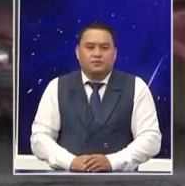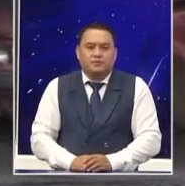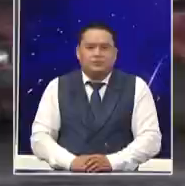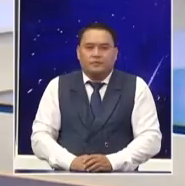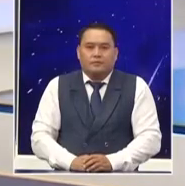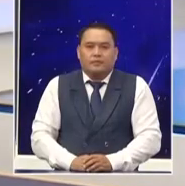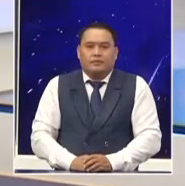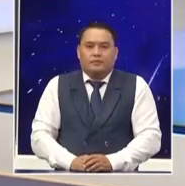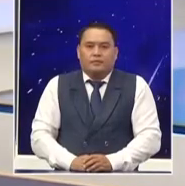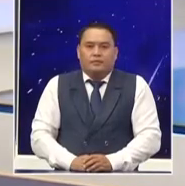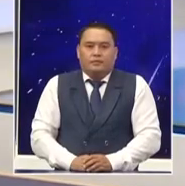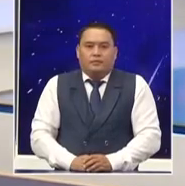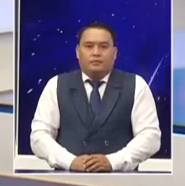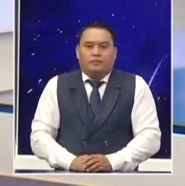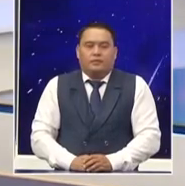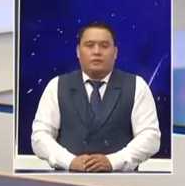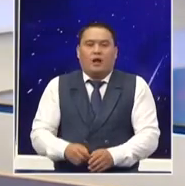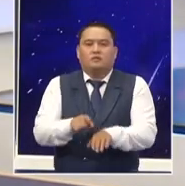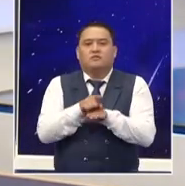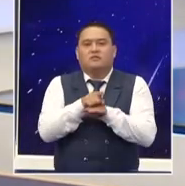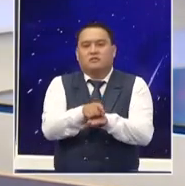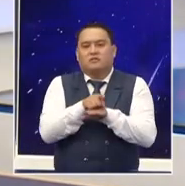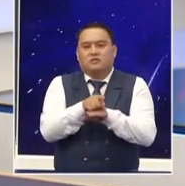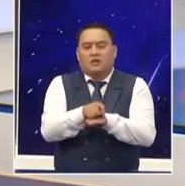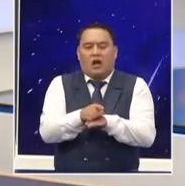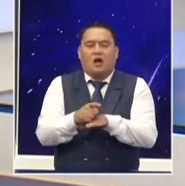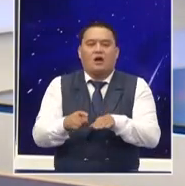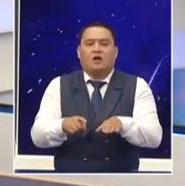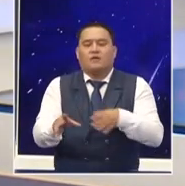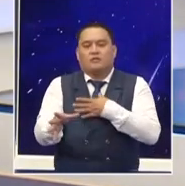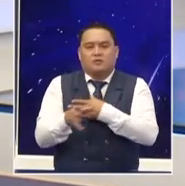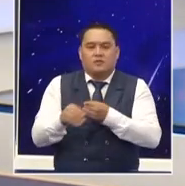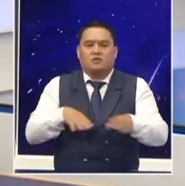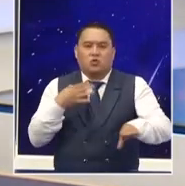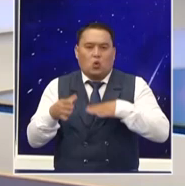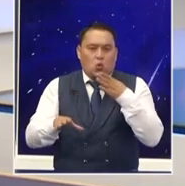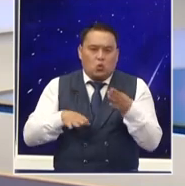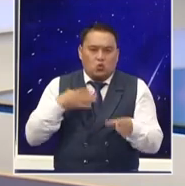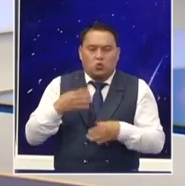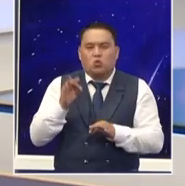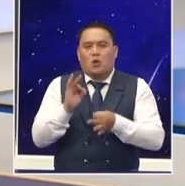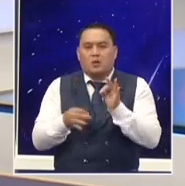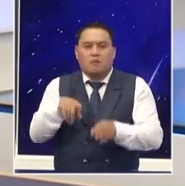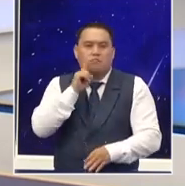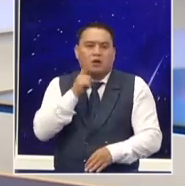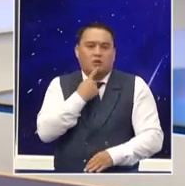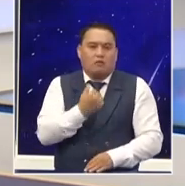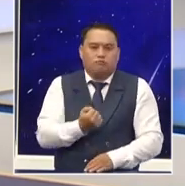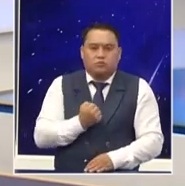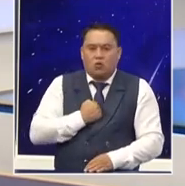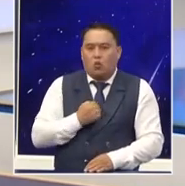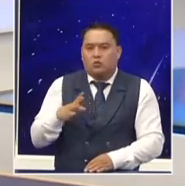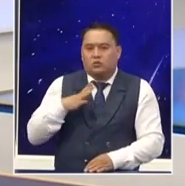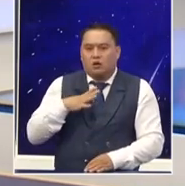Талдыкурган. Обкатку танком успешно отработали новобранцы казахстанских вооруженных сил. В ходе сдачи норматива молодым бойцам пришлось